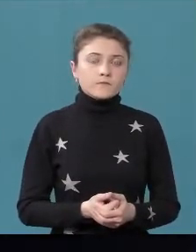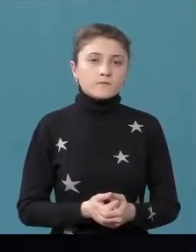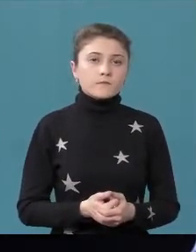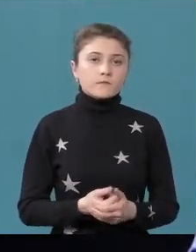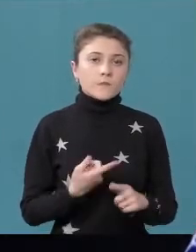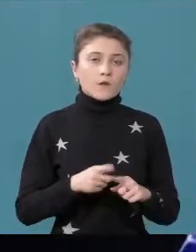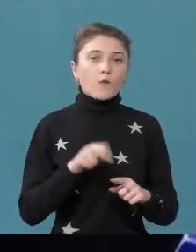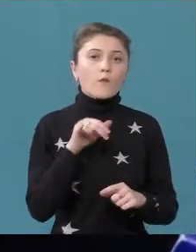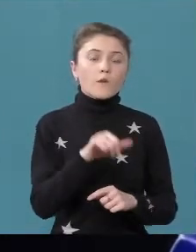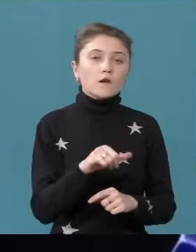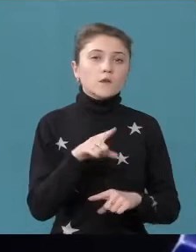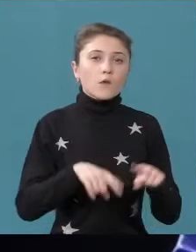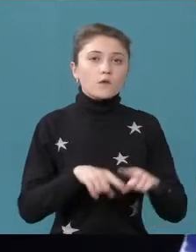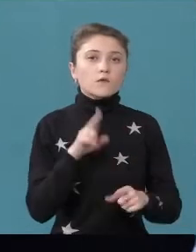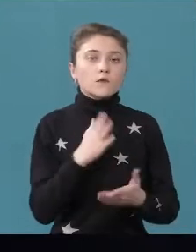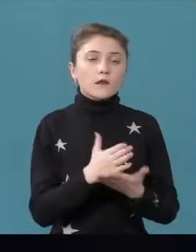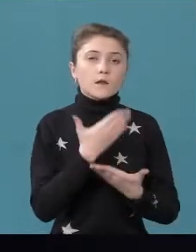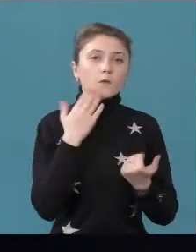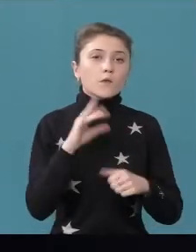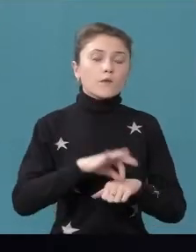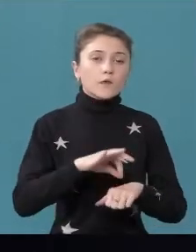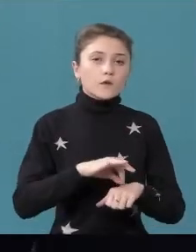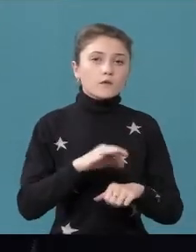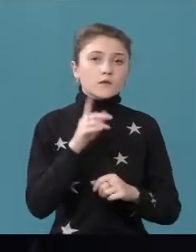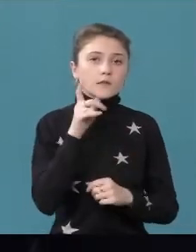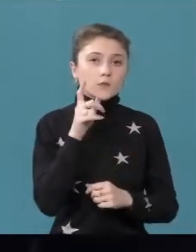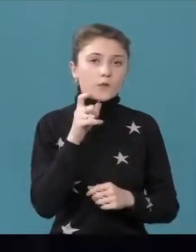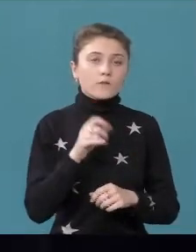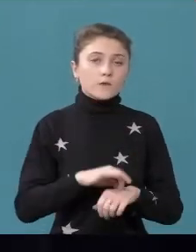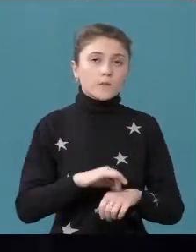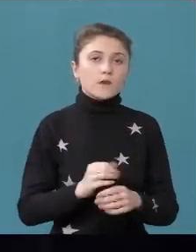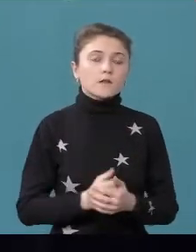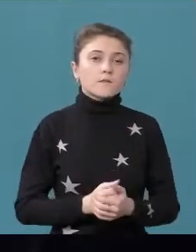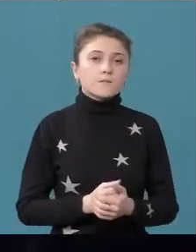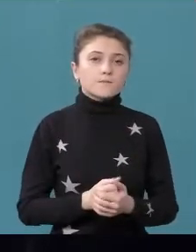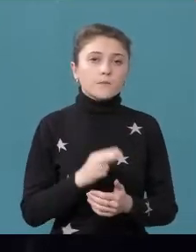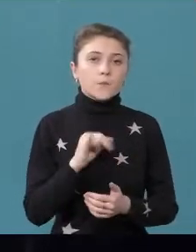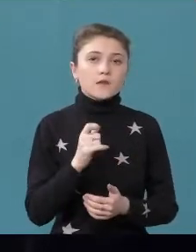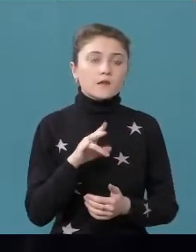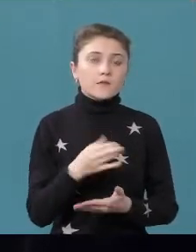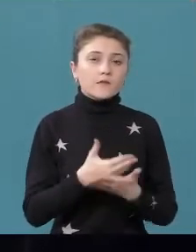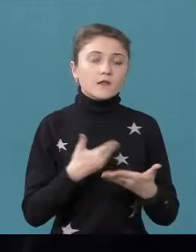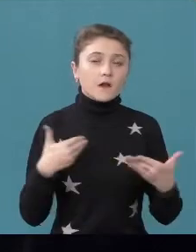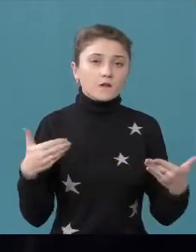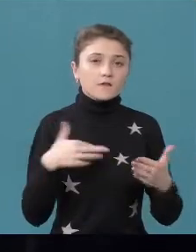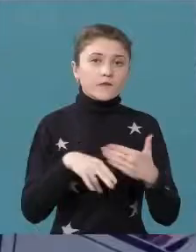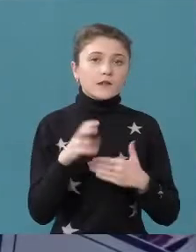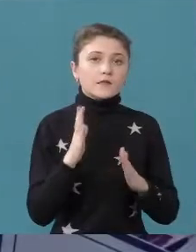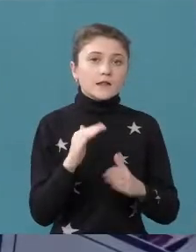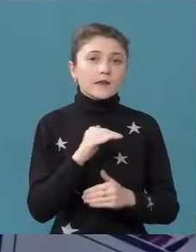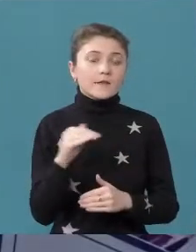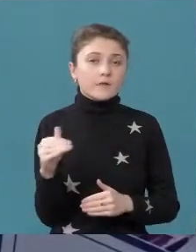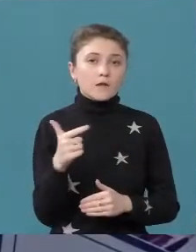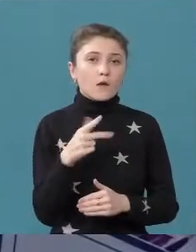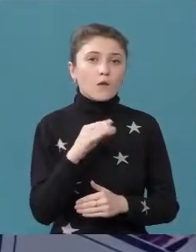є хтось, хто хворів діабетом першого або другого? Мені важко сказати. І пацієнт від нас вийде не тільки з рівнем глюкози в крові,